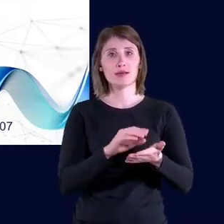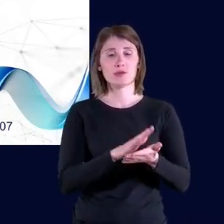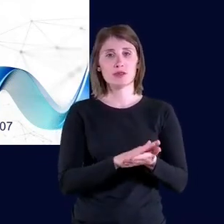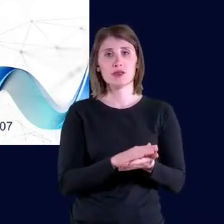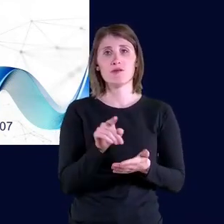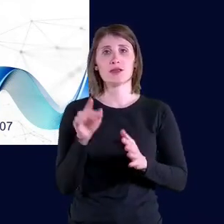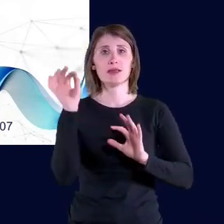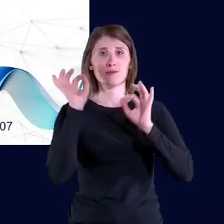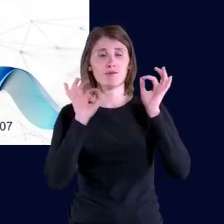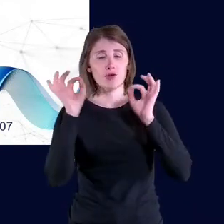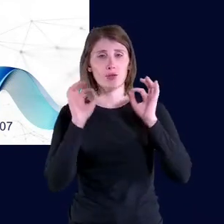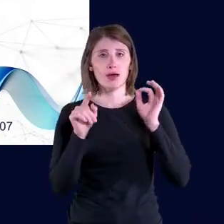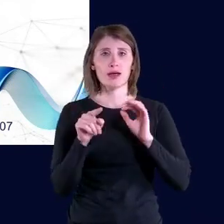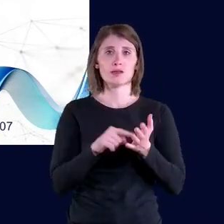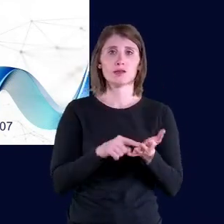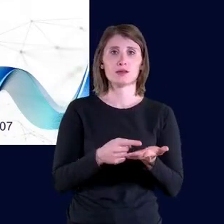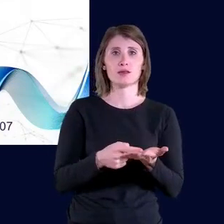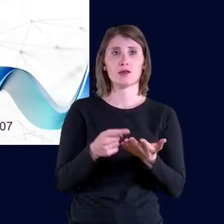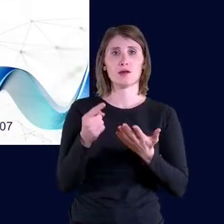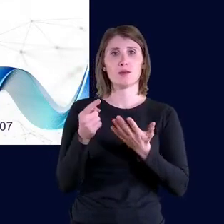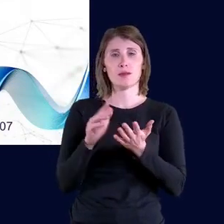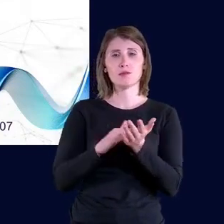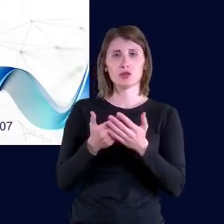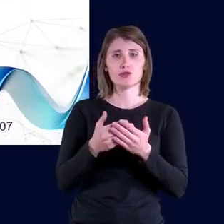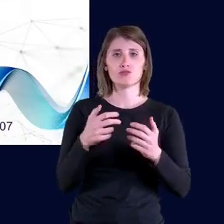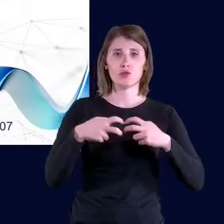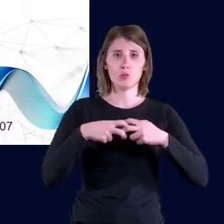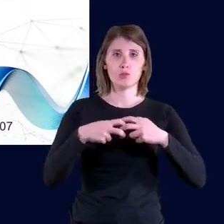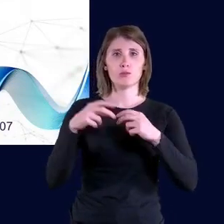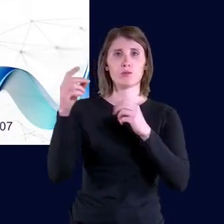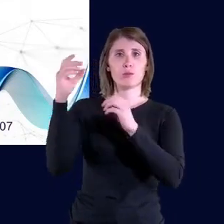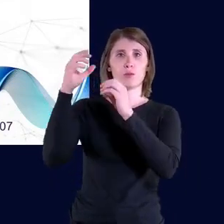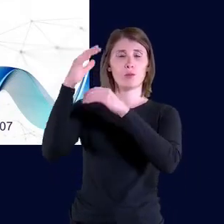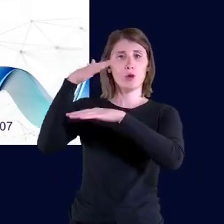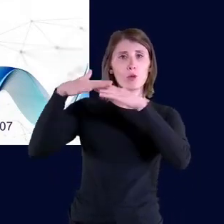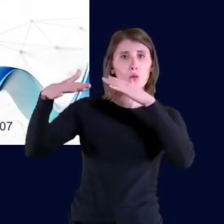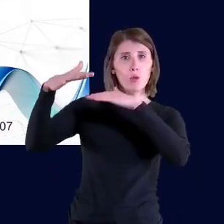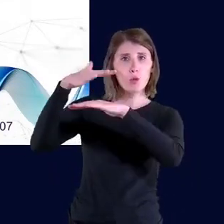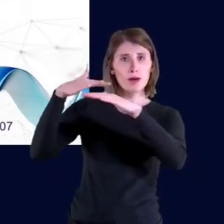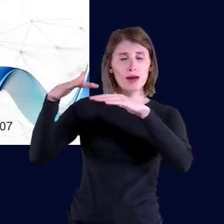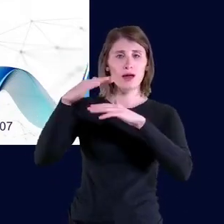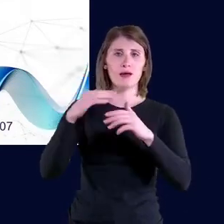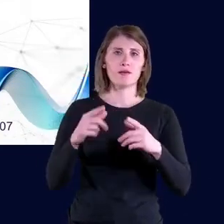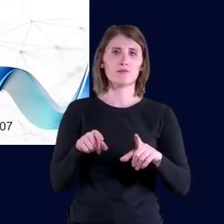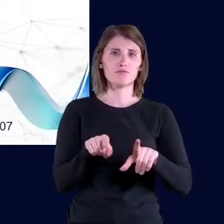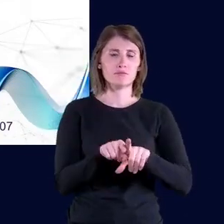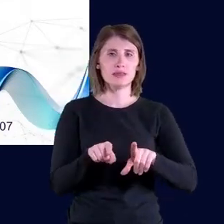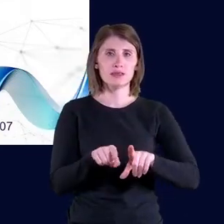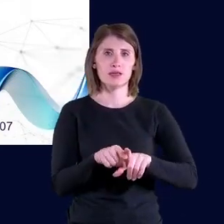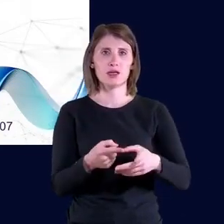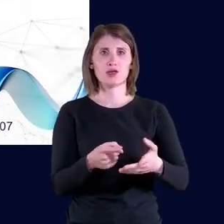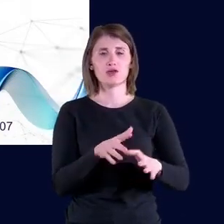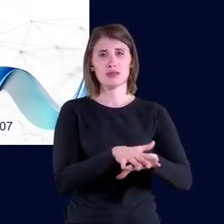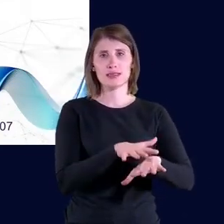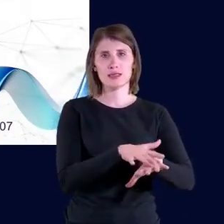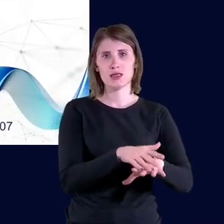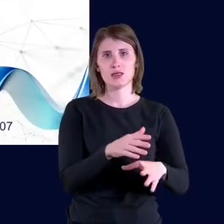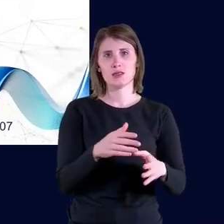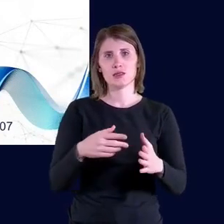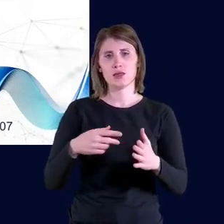dyskowych usługa chmurowych jak również mogą być one składowane na systemach